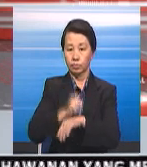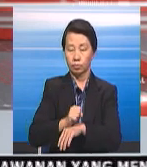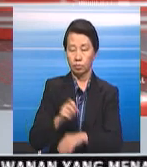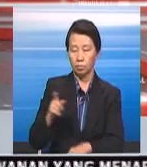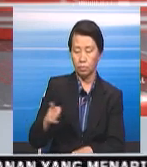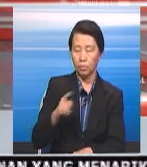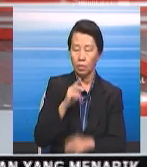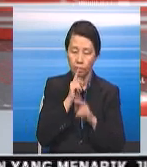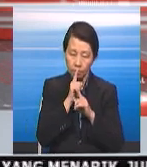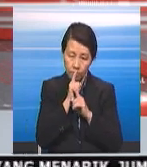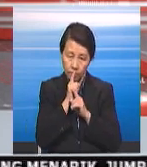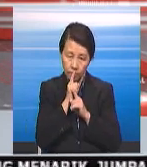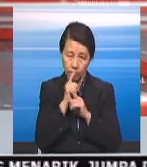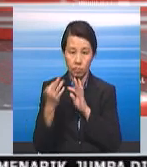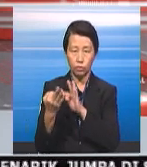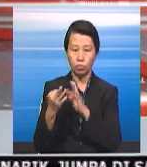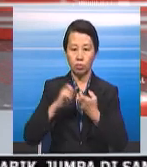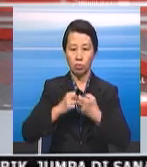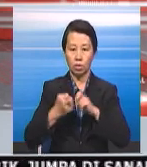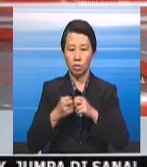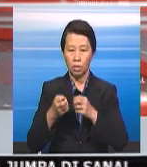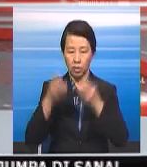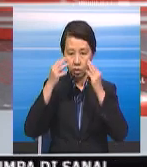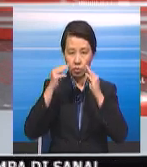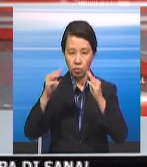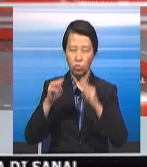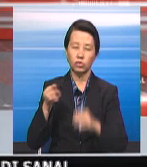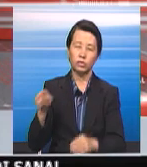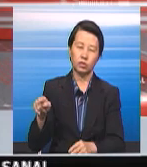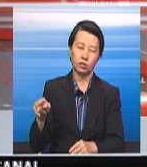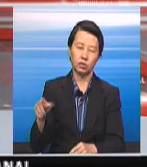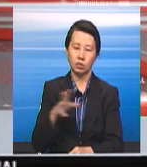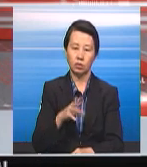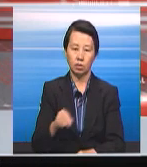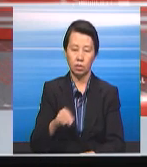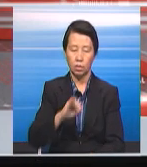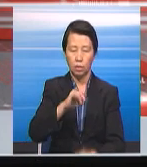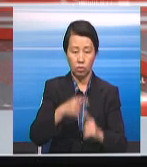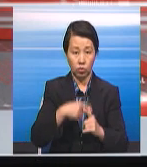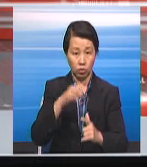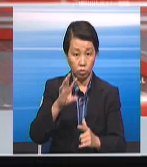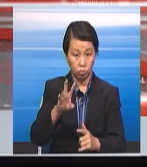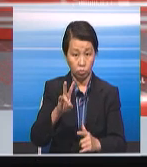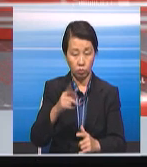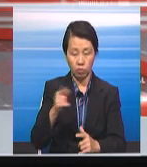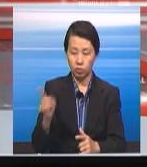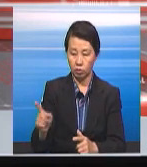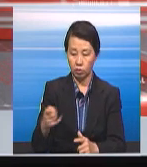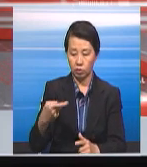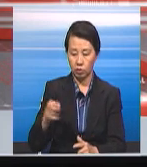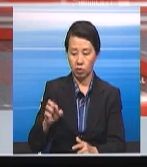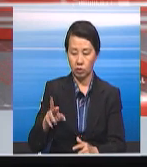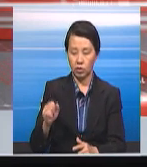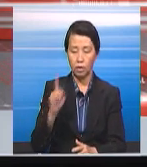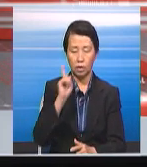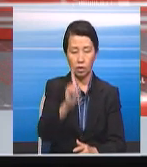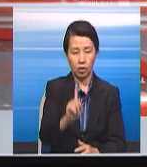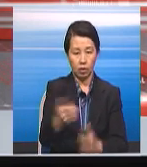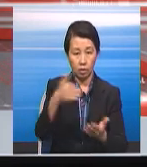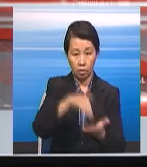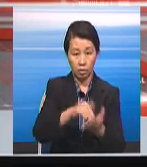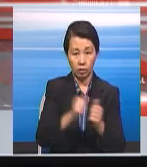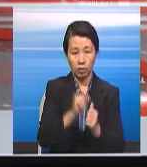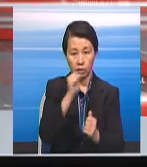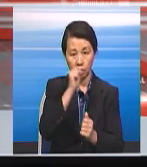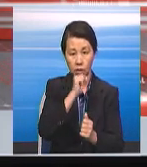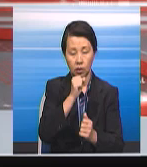dikatakan menyepi dan berdepan masalah dengan pengurus selamanya. Dan Julai lalu sebenarnya Haris kembali dengan single baru berjudul